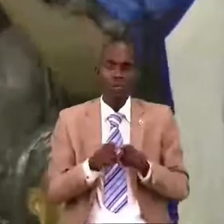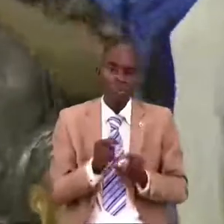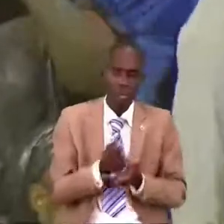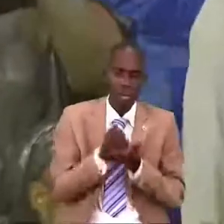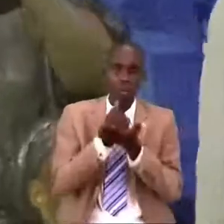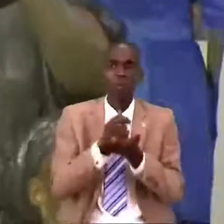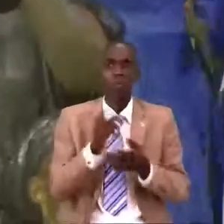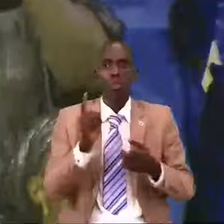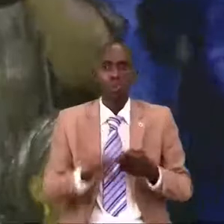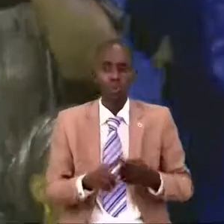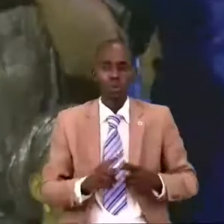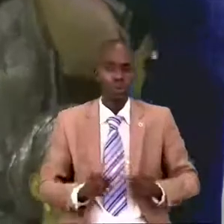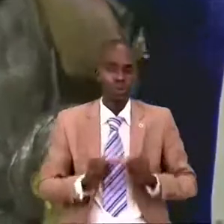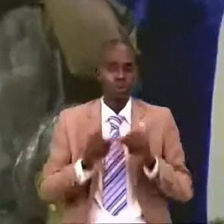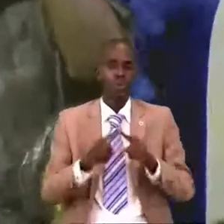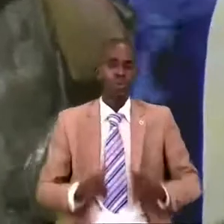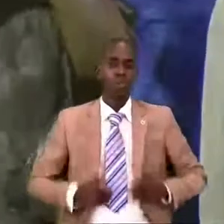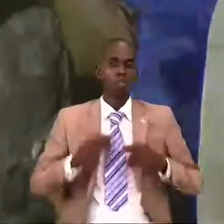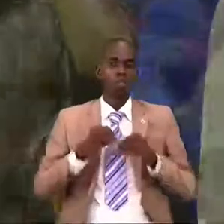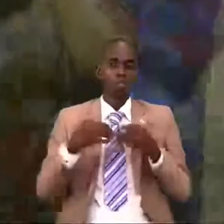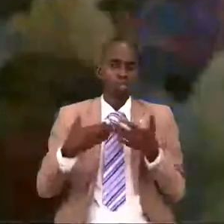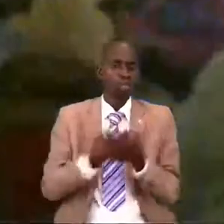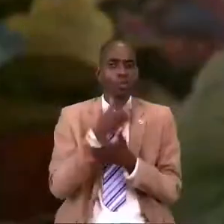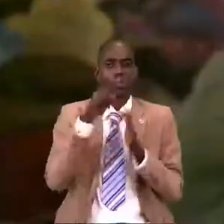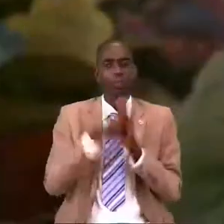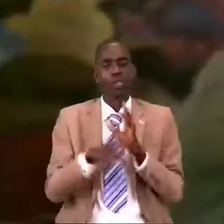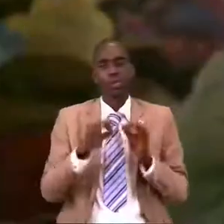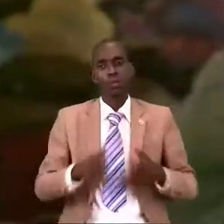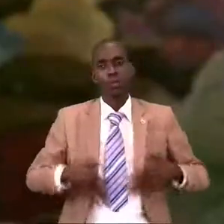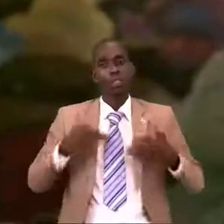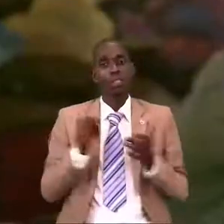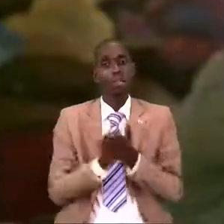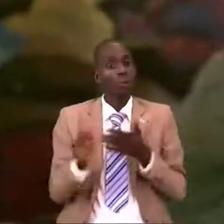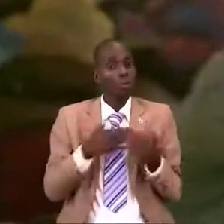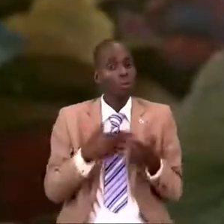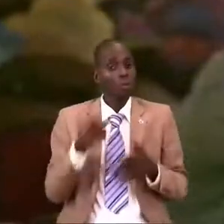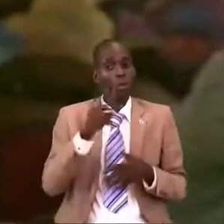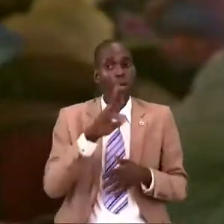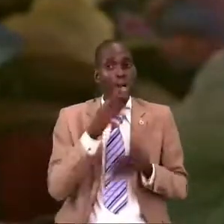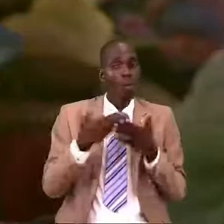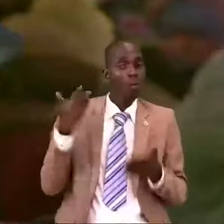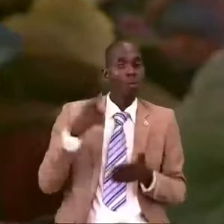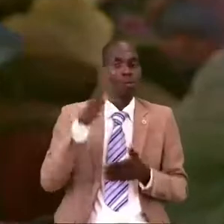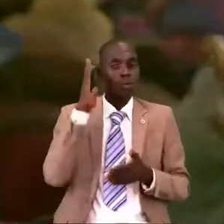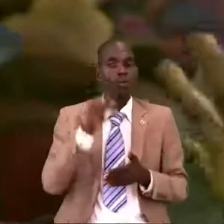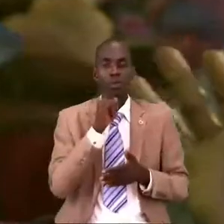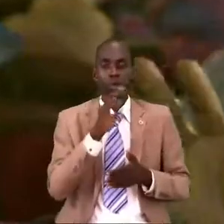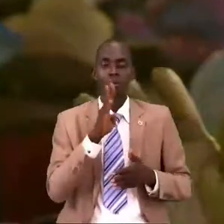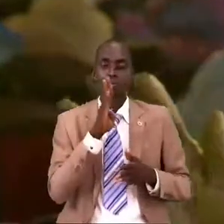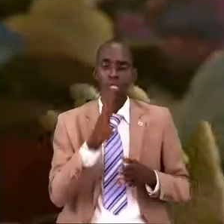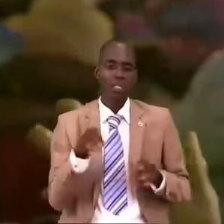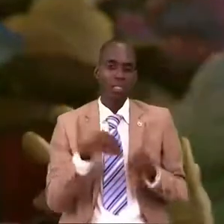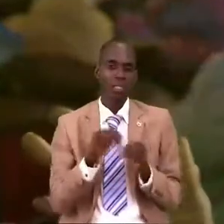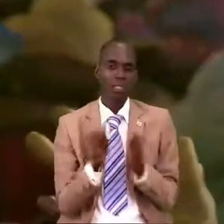passé, que tu ne sois plus la même personne. Debout maintenant, comme tu es debout, confesse tes péchés au Seigneur. Dis, Seigneur, je sais que je